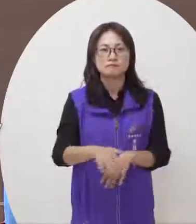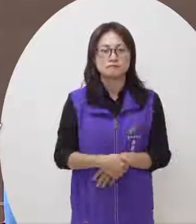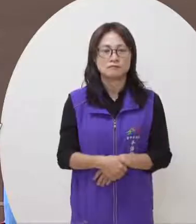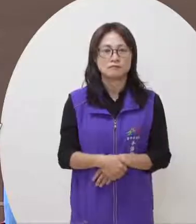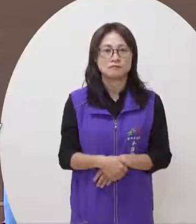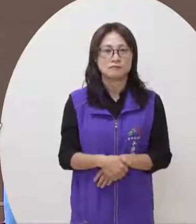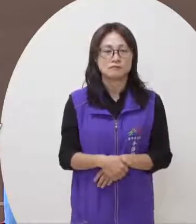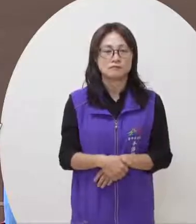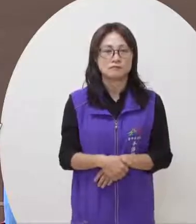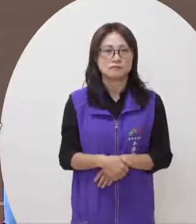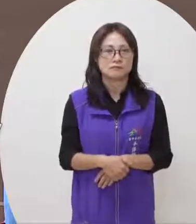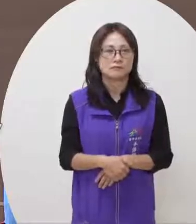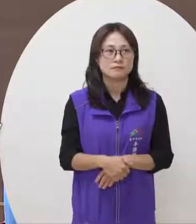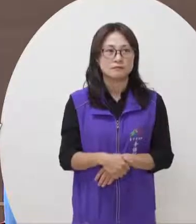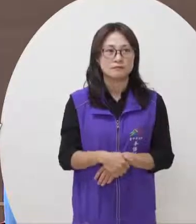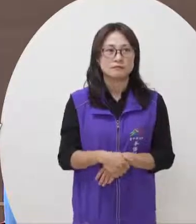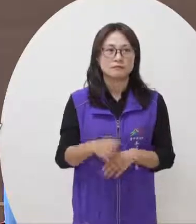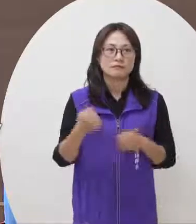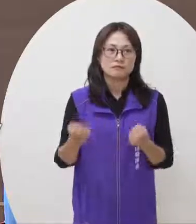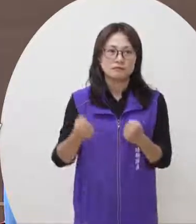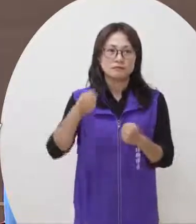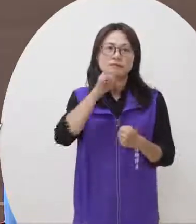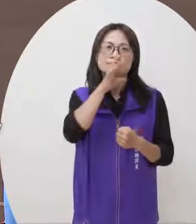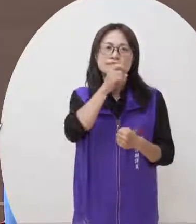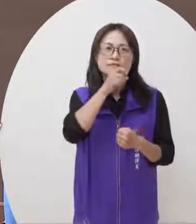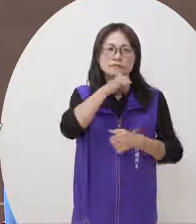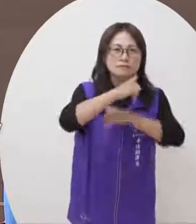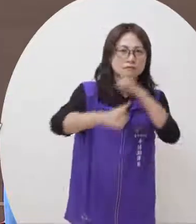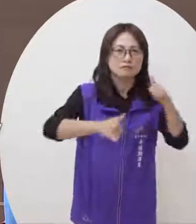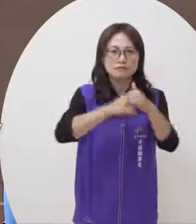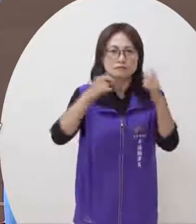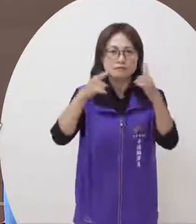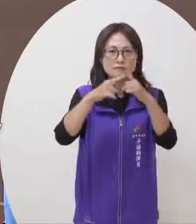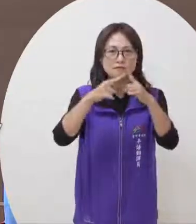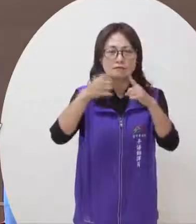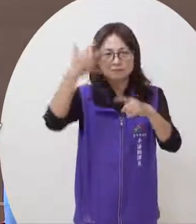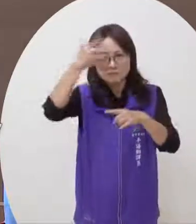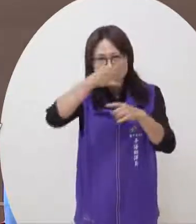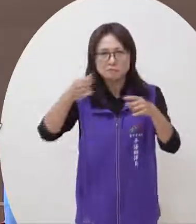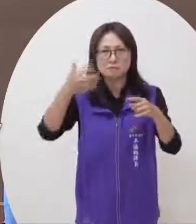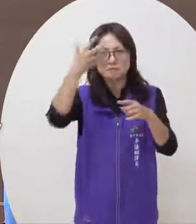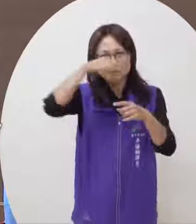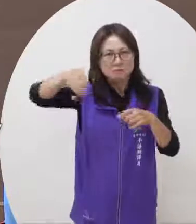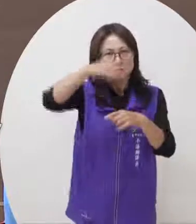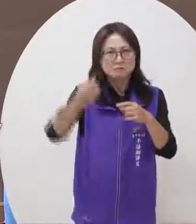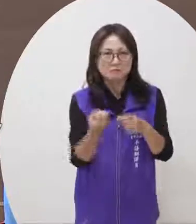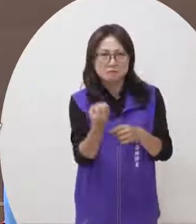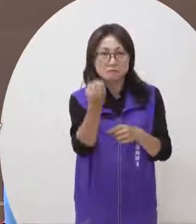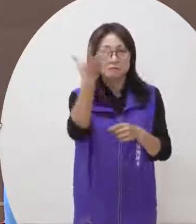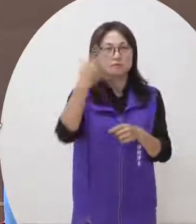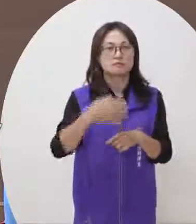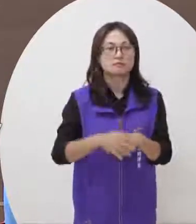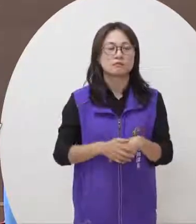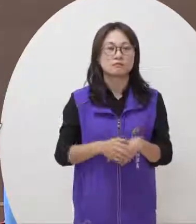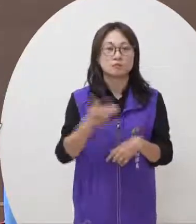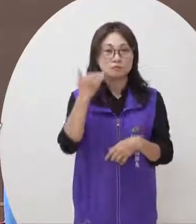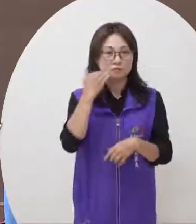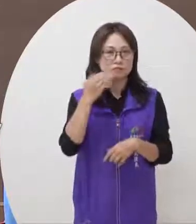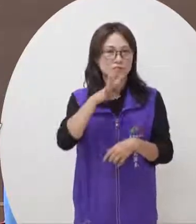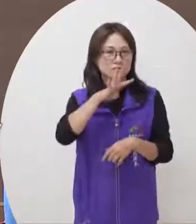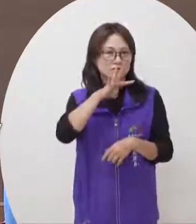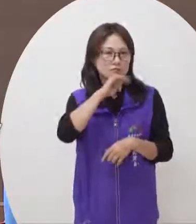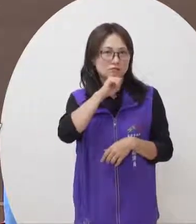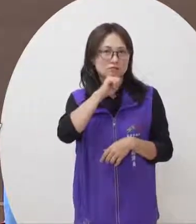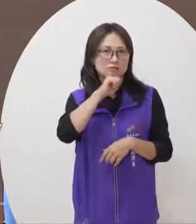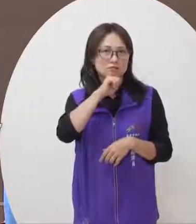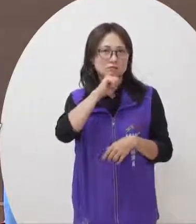为台中气候生活长者越来越多，每年超过65岁上的都会有，那只要时间到的我们就会来